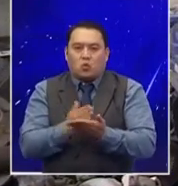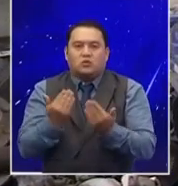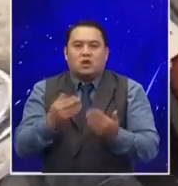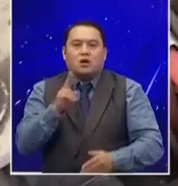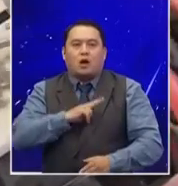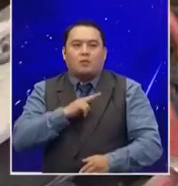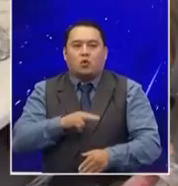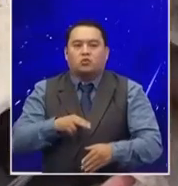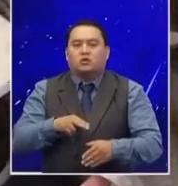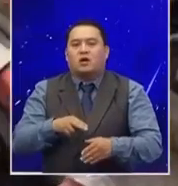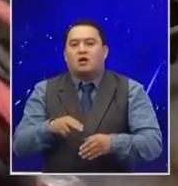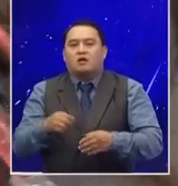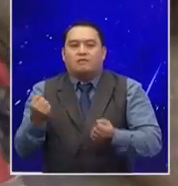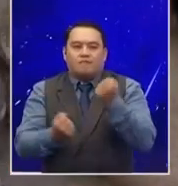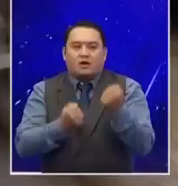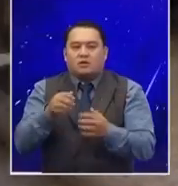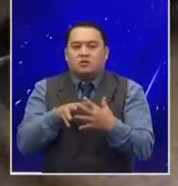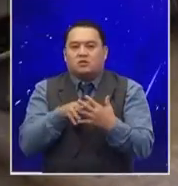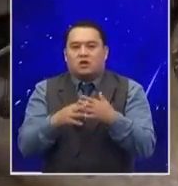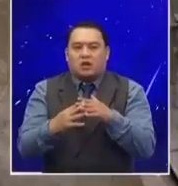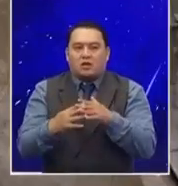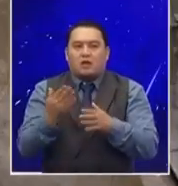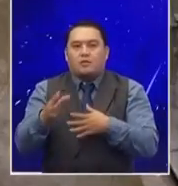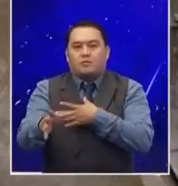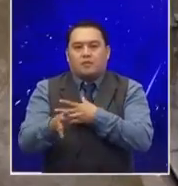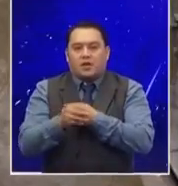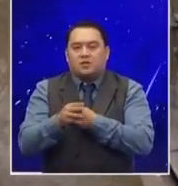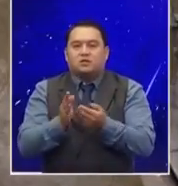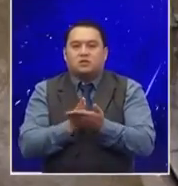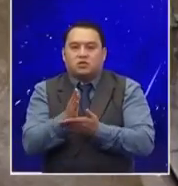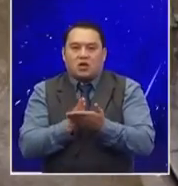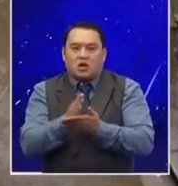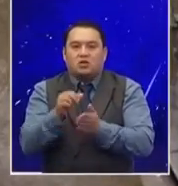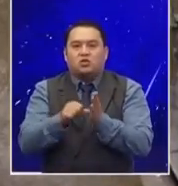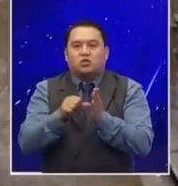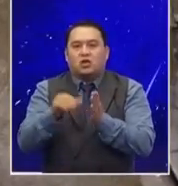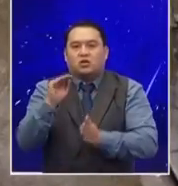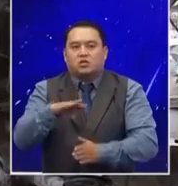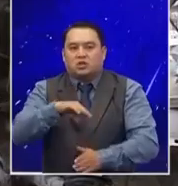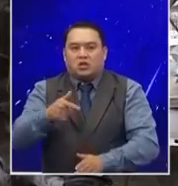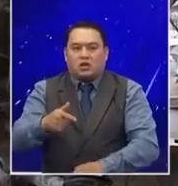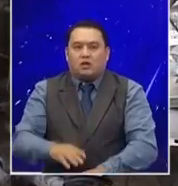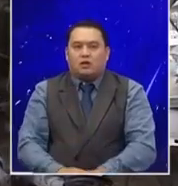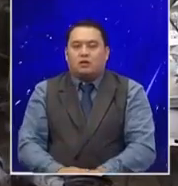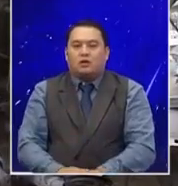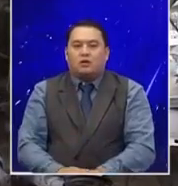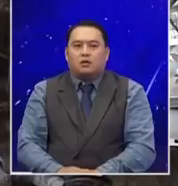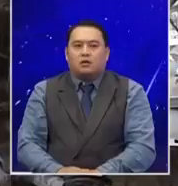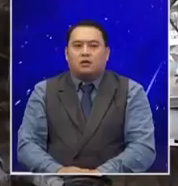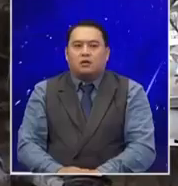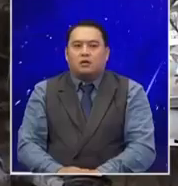он работает автослесарем в водоканале села Жансугуров. Месяц зарабатывает 60 тысяч тенге. Я